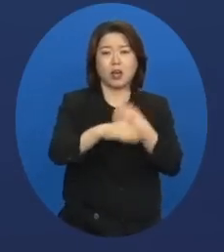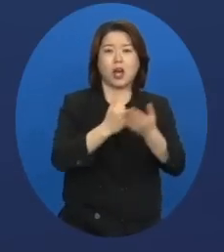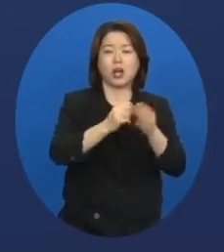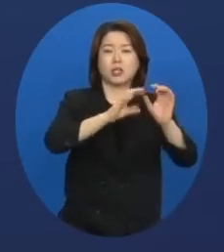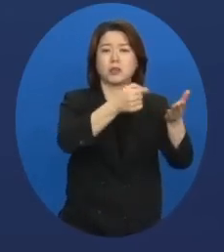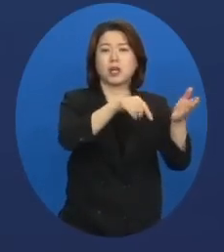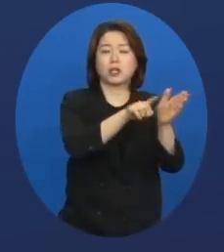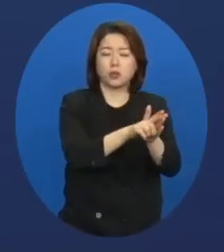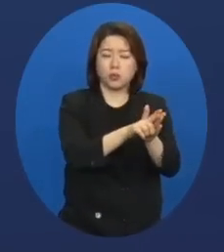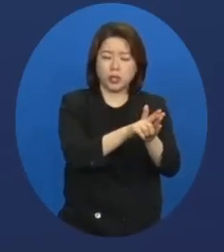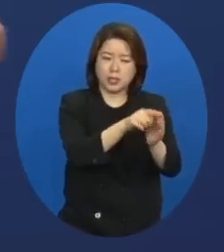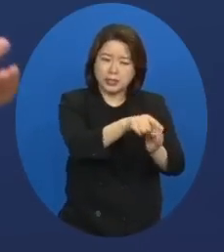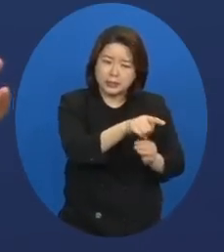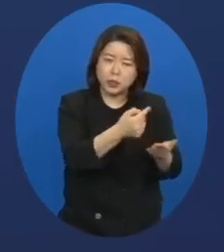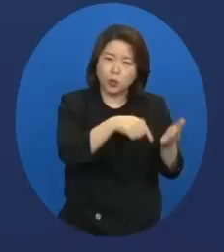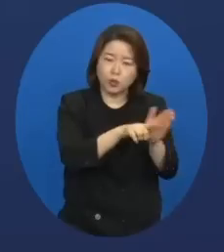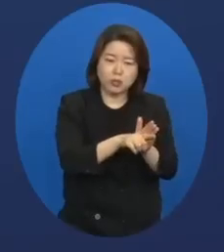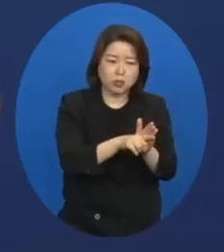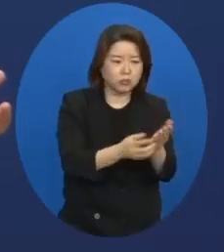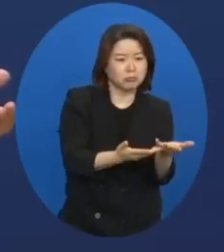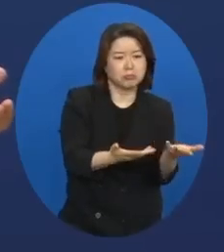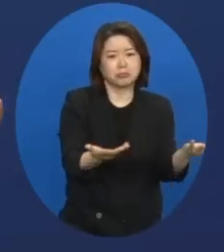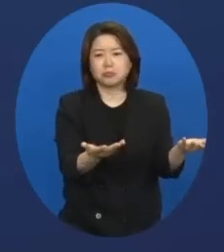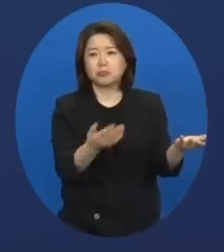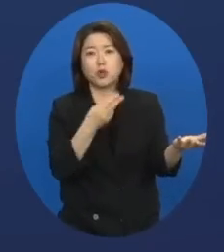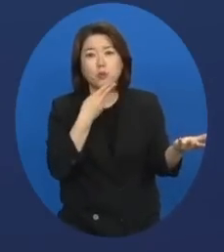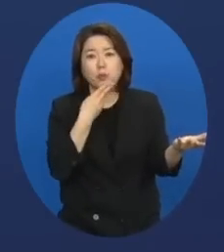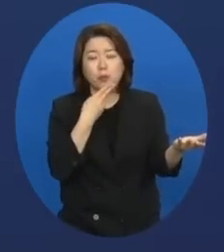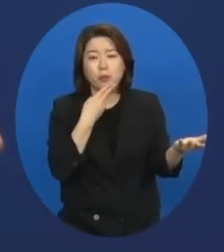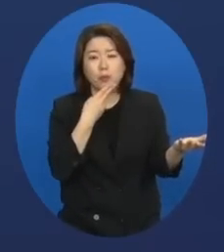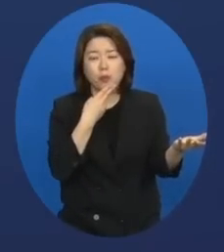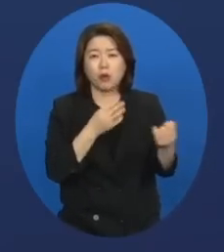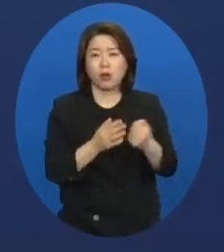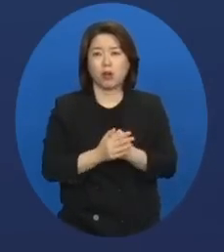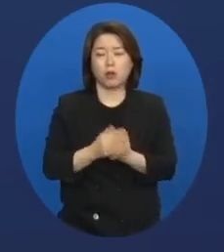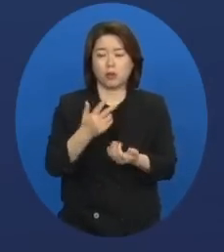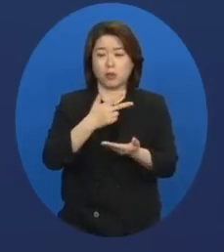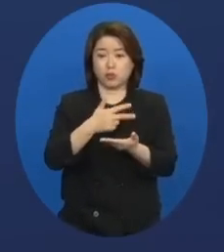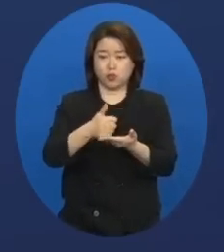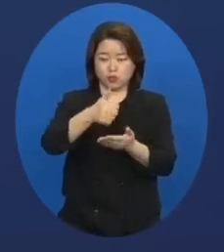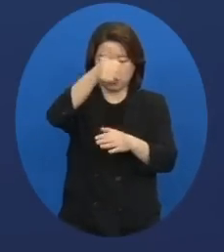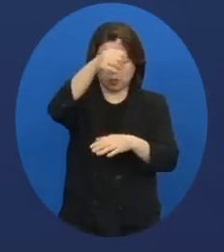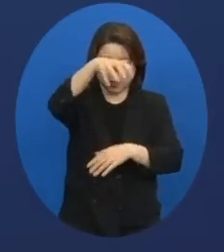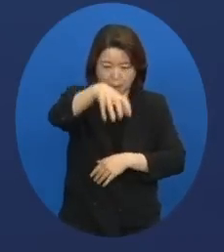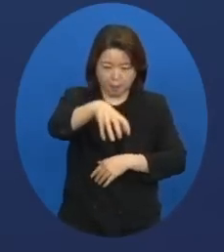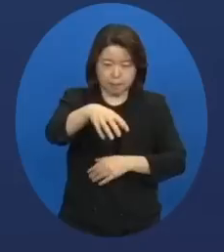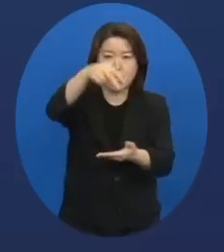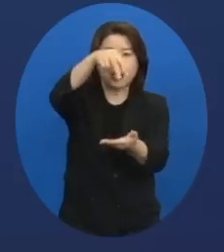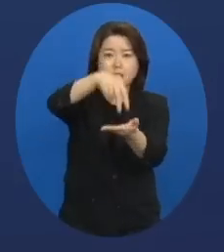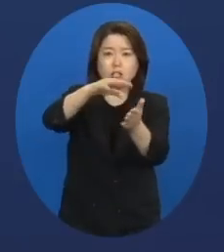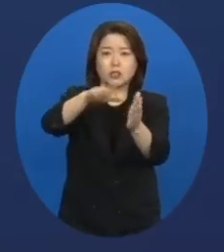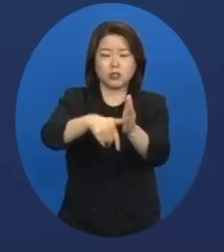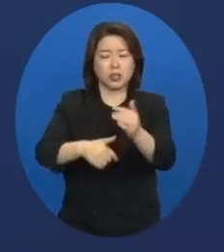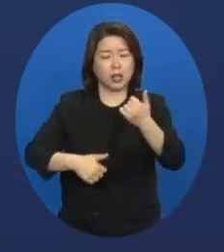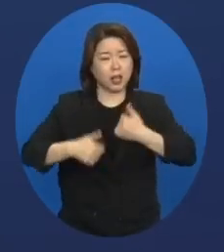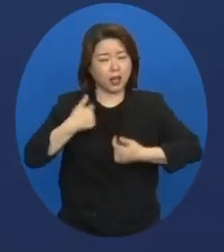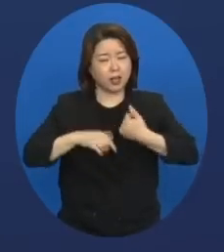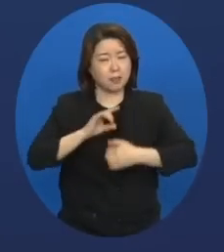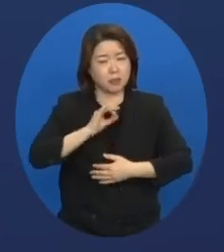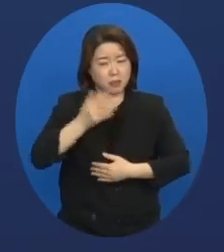나라 위에 사명 위에서는 아무것도 한 일이 없다면 주님 앞에 서는 일이 기쁘기만